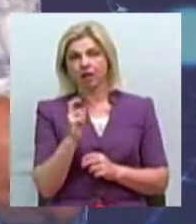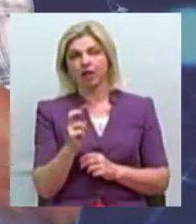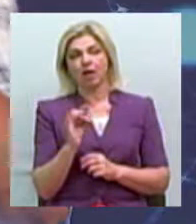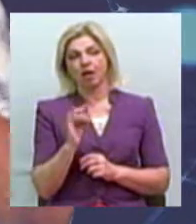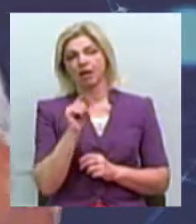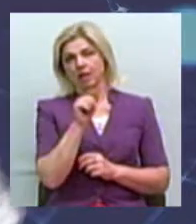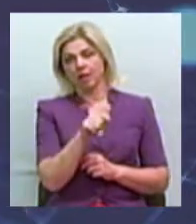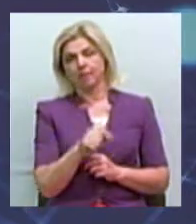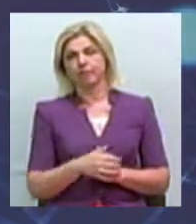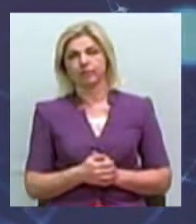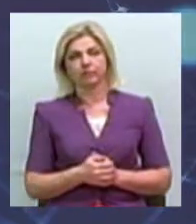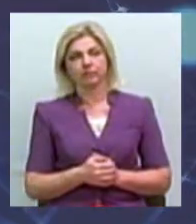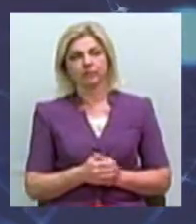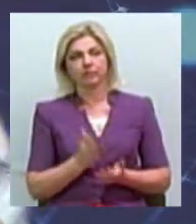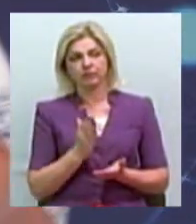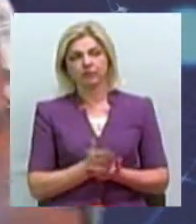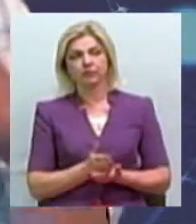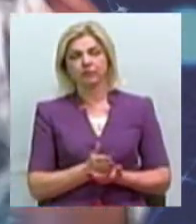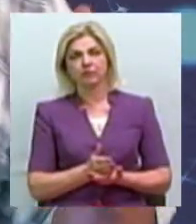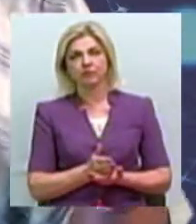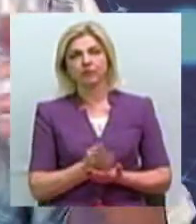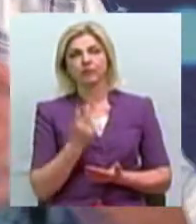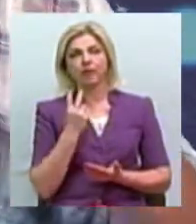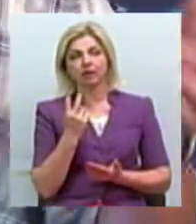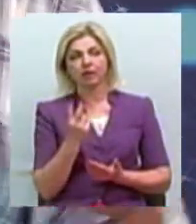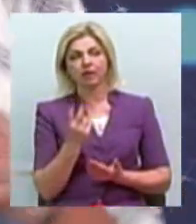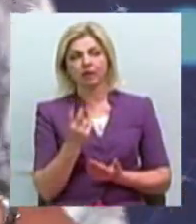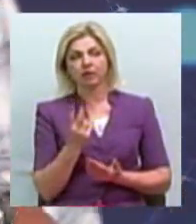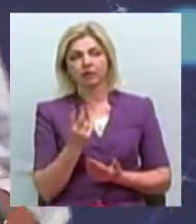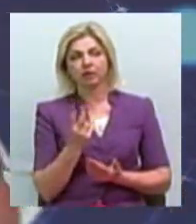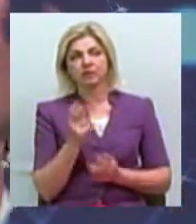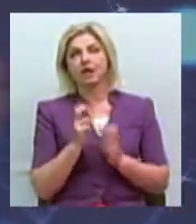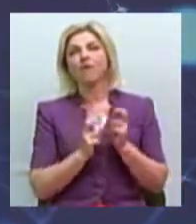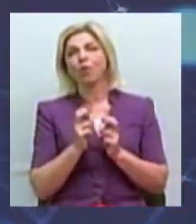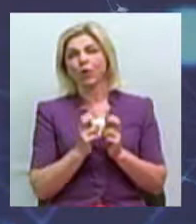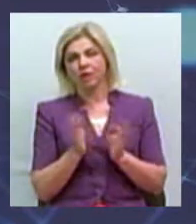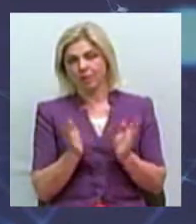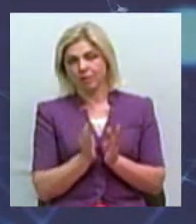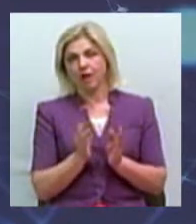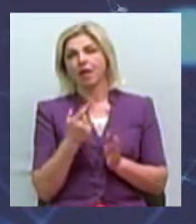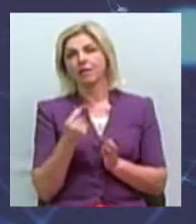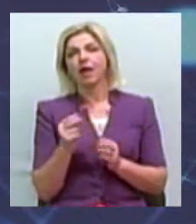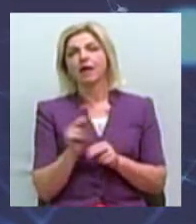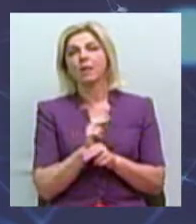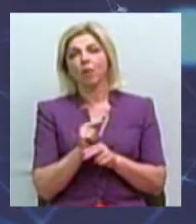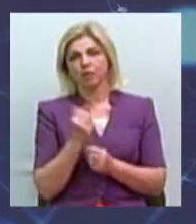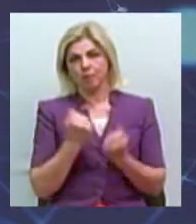там, значит, вот есть два заводика, которые, значит, ремонтируют